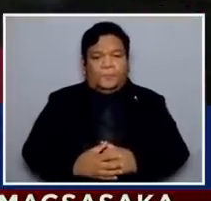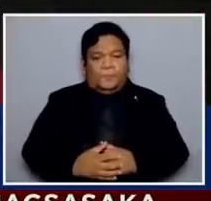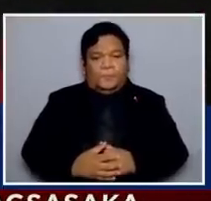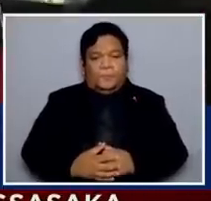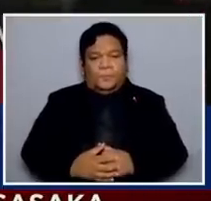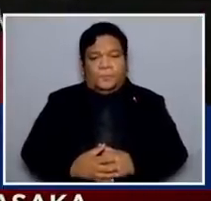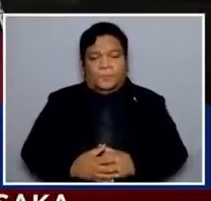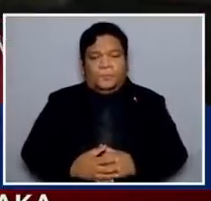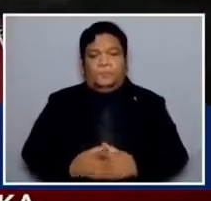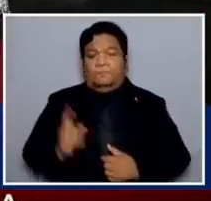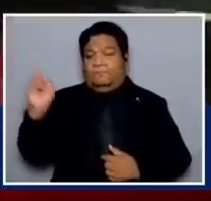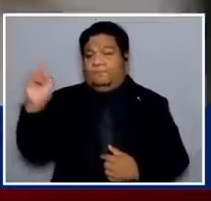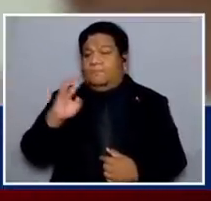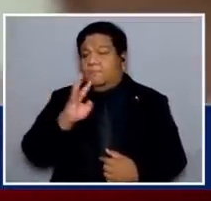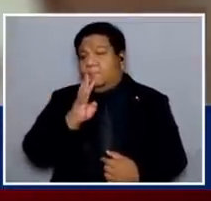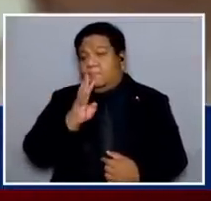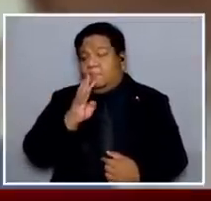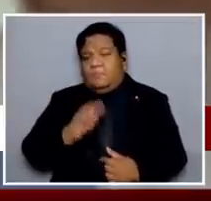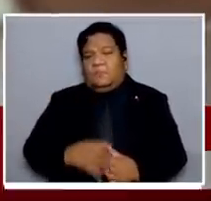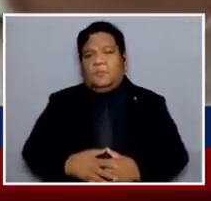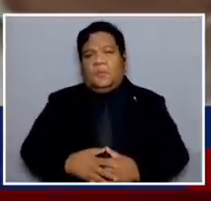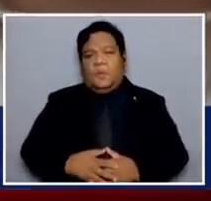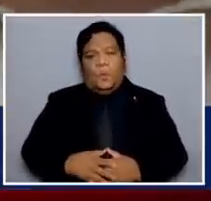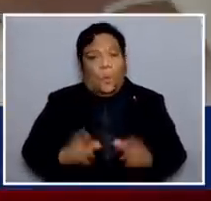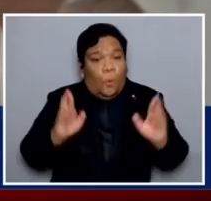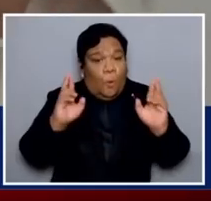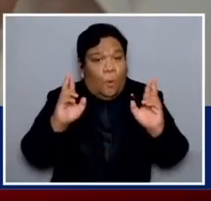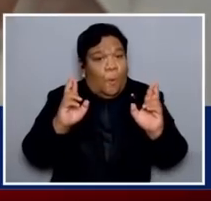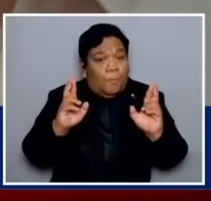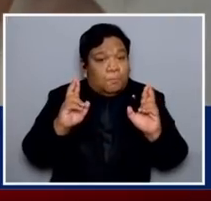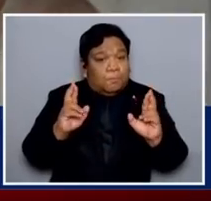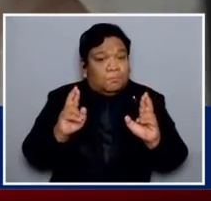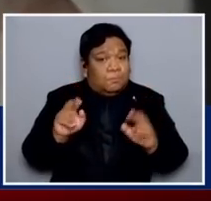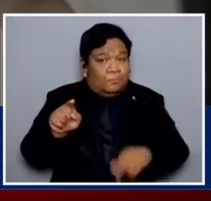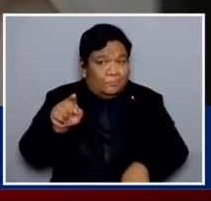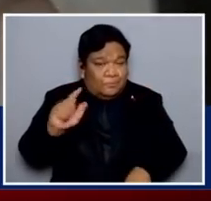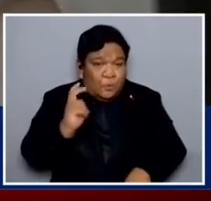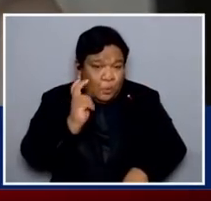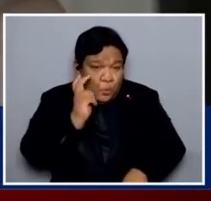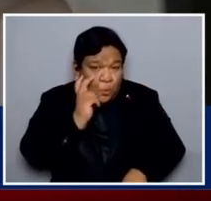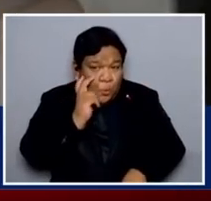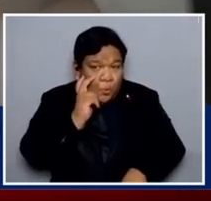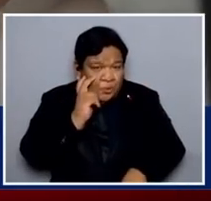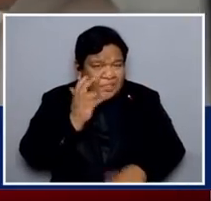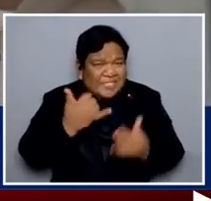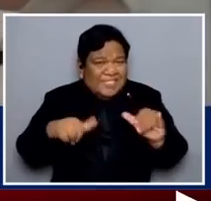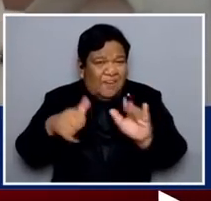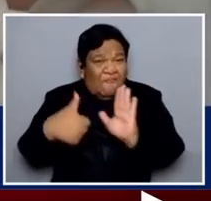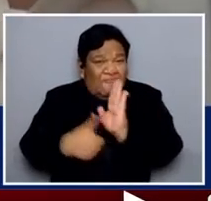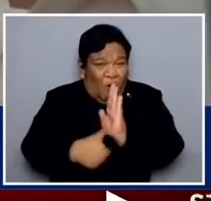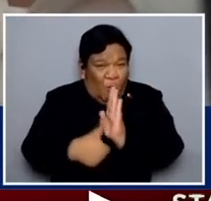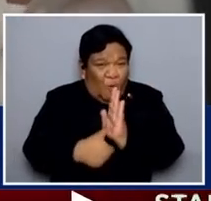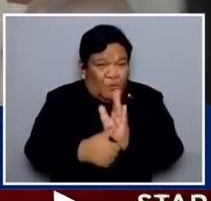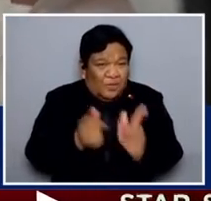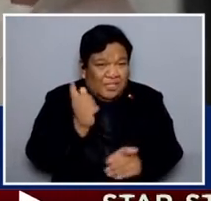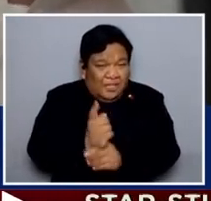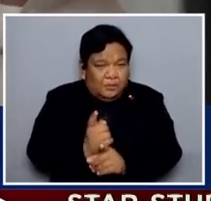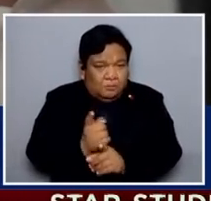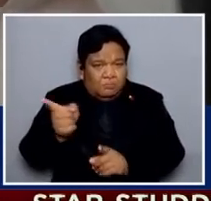Well, I'm hoping that as a voter, si Pangulong Duterte botante pa rin. Katulad ng mga kababayan